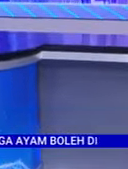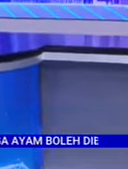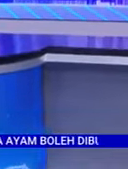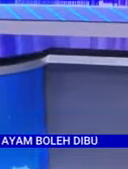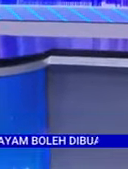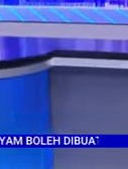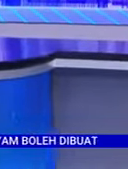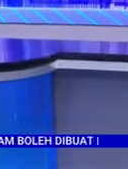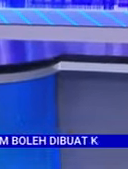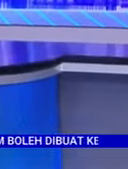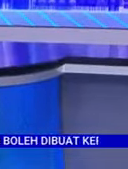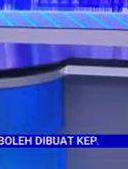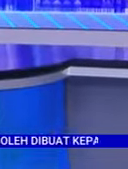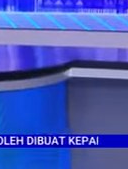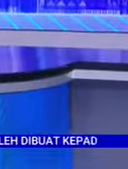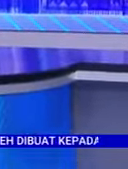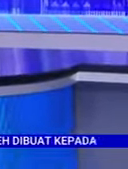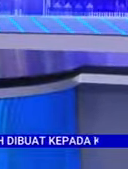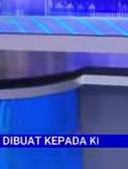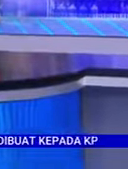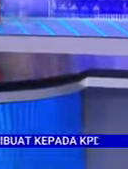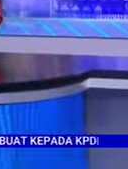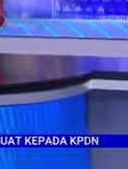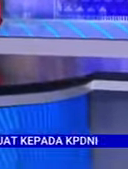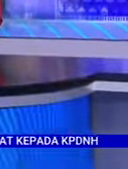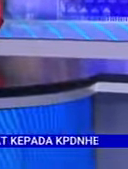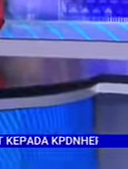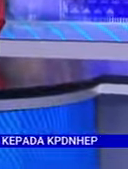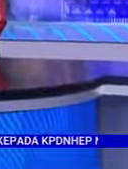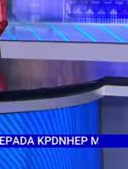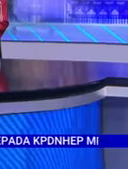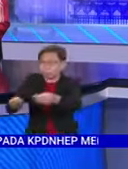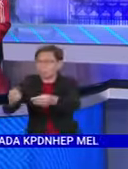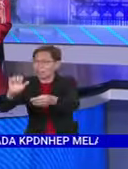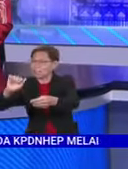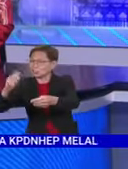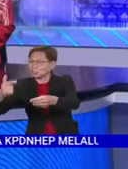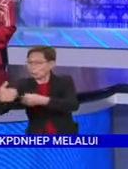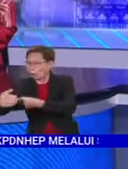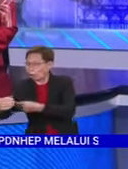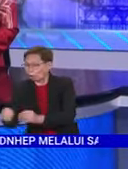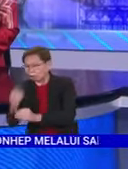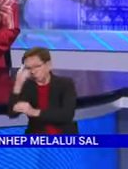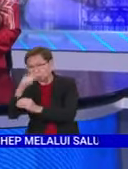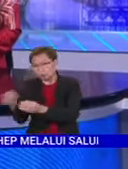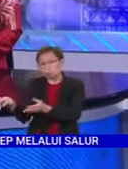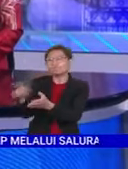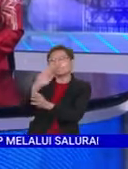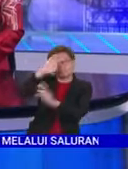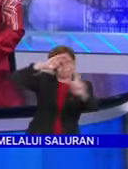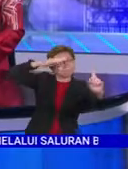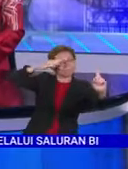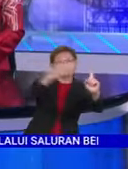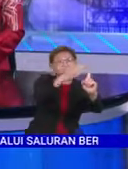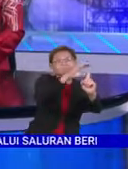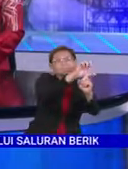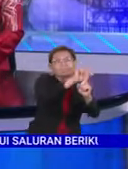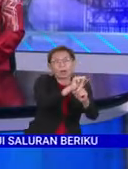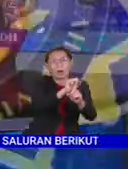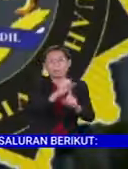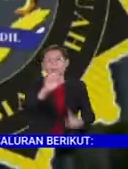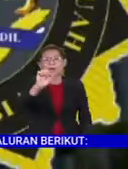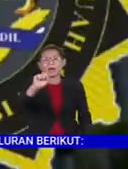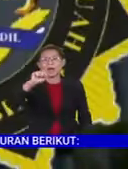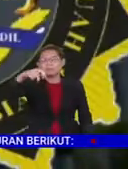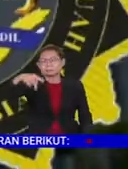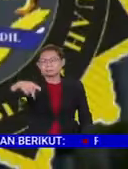berjaya dilengkapkan. Kertas siasatan telah diserah kepada Jabatan Peguam Negara untuk pendakwaan. Suruhanjaya